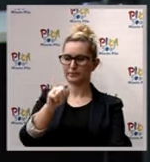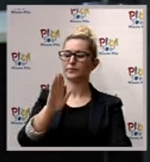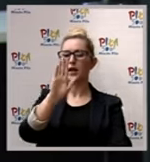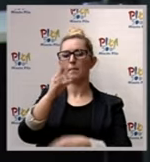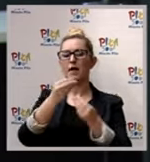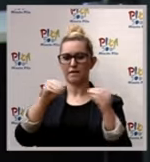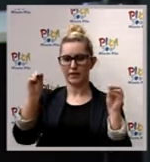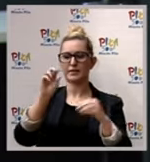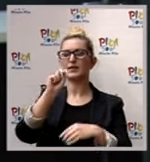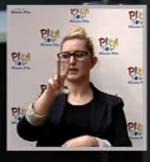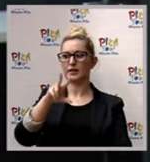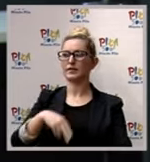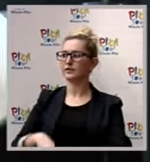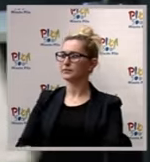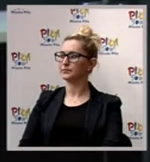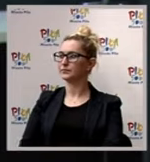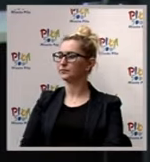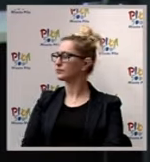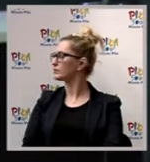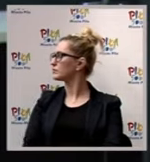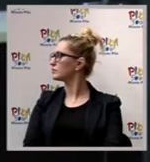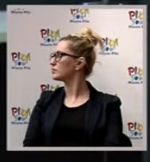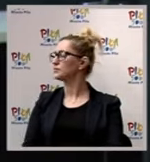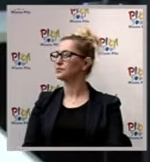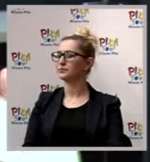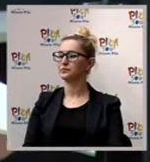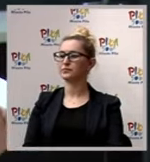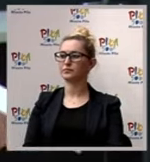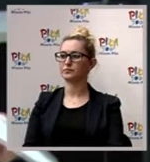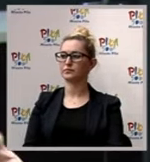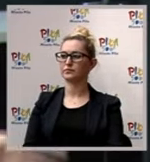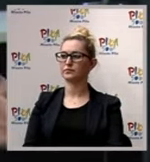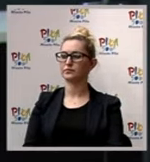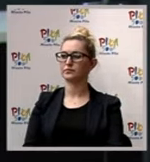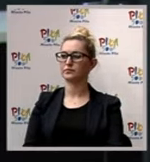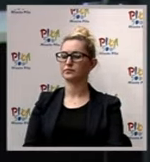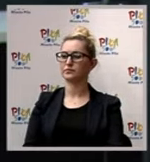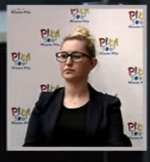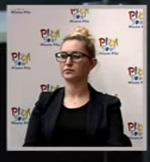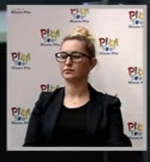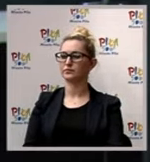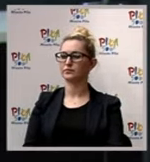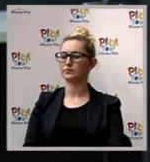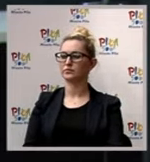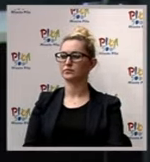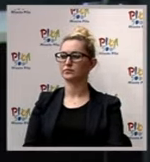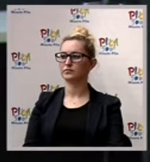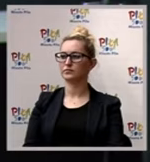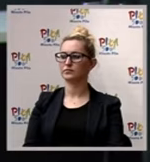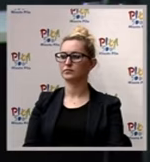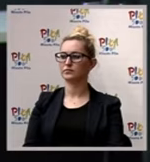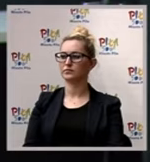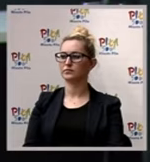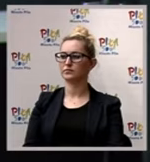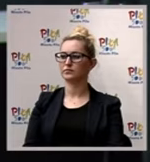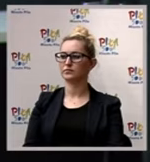głosów za wyborem niż przeciw wyborowi i została wybrana na ławnika Sądu Okręgowego w Poznaniu,